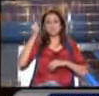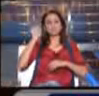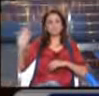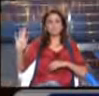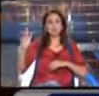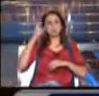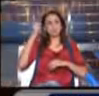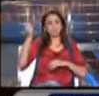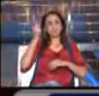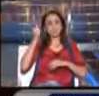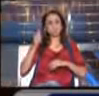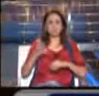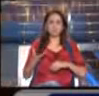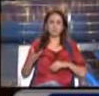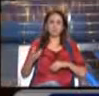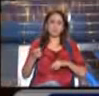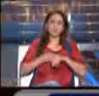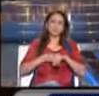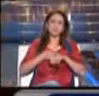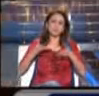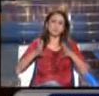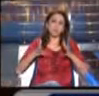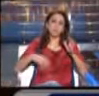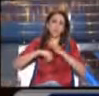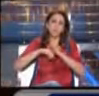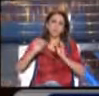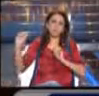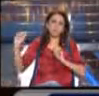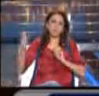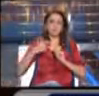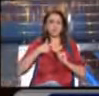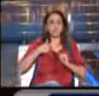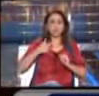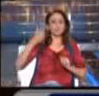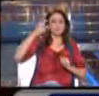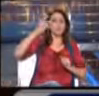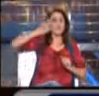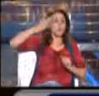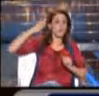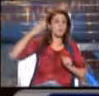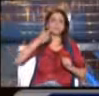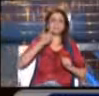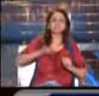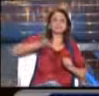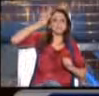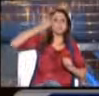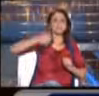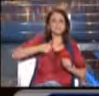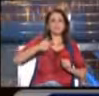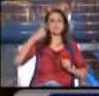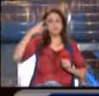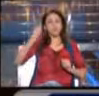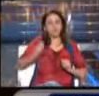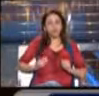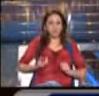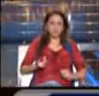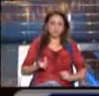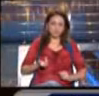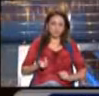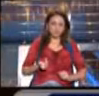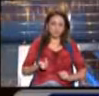هو احنا بعيد عنهم لان احنا اكثر خبرة اكثر دراية اكبر سنا اكثر تعقل كل ده